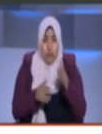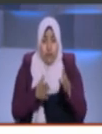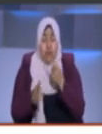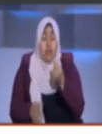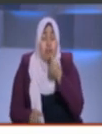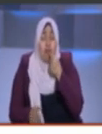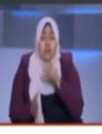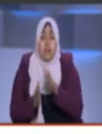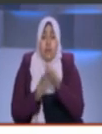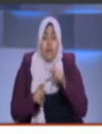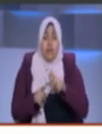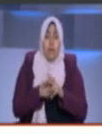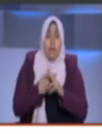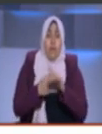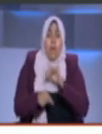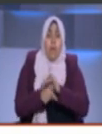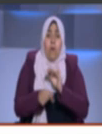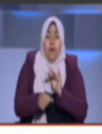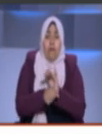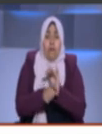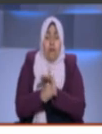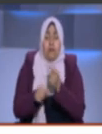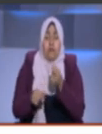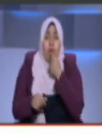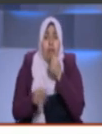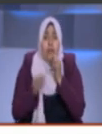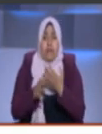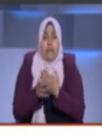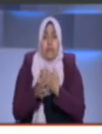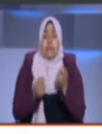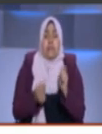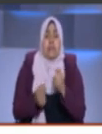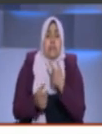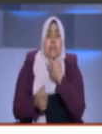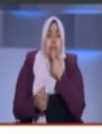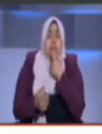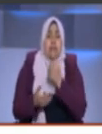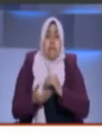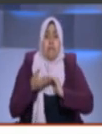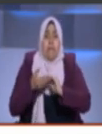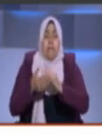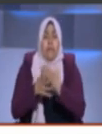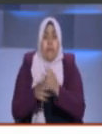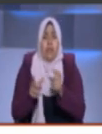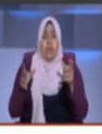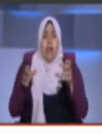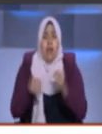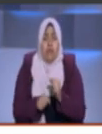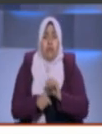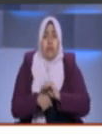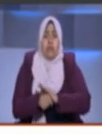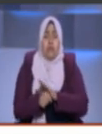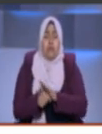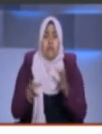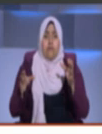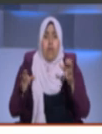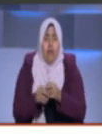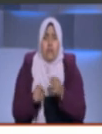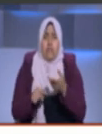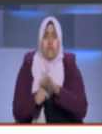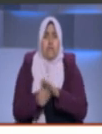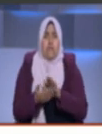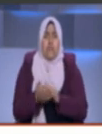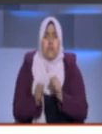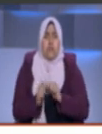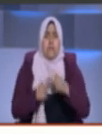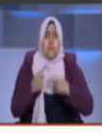في المعدات، وأيضا لماذا لا تسرع بريطانيا في السيطرة على هذا الوباء. هذا ما سيتلقاه دومينيك